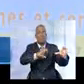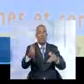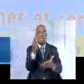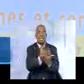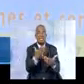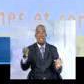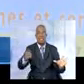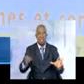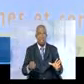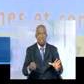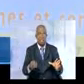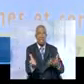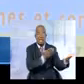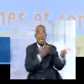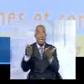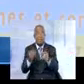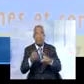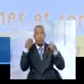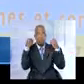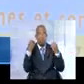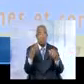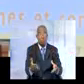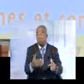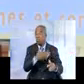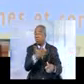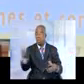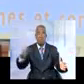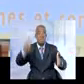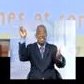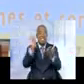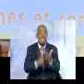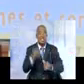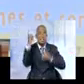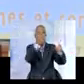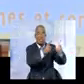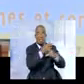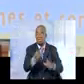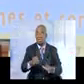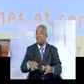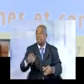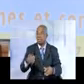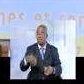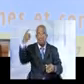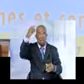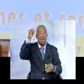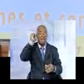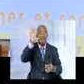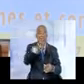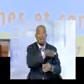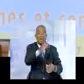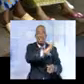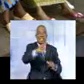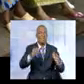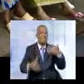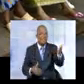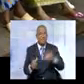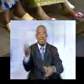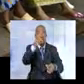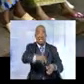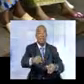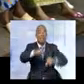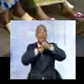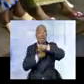nombreux instruments et accords internationaux en vue de protéger les femmes et les enfants des affres des conflits armés